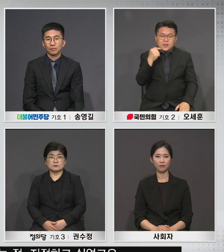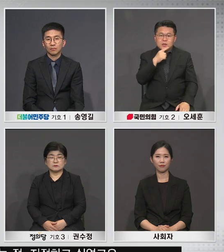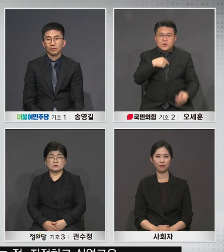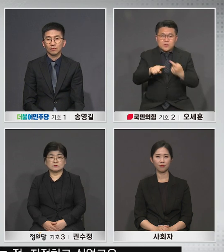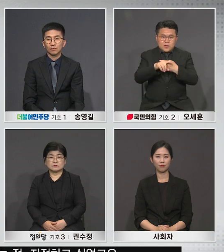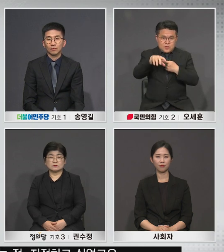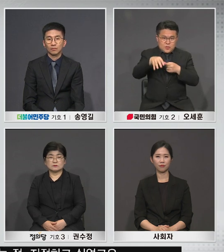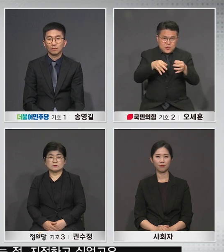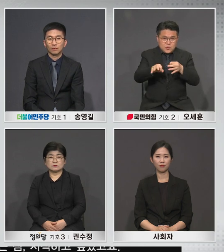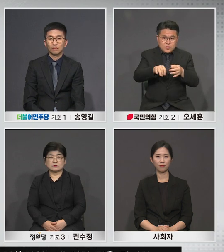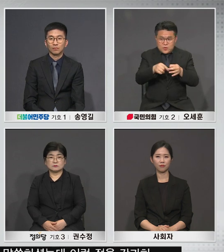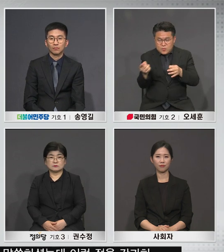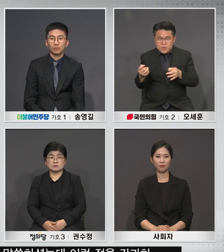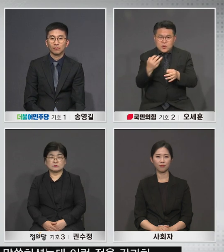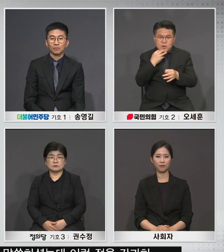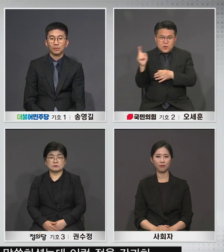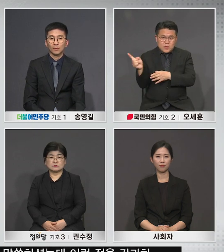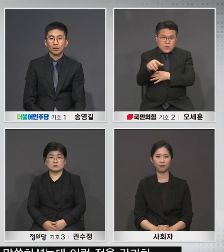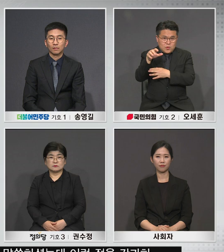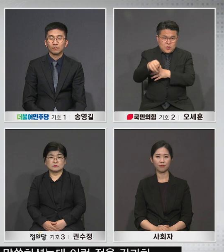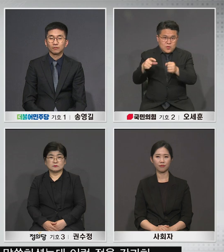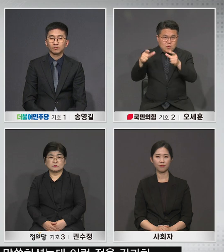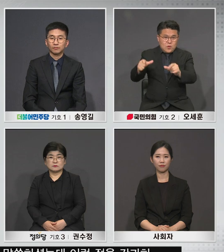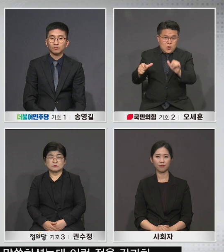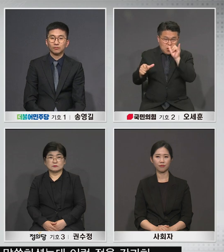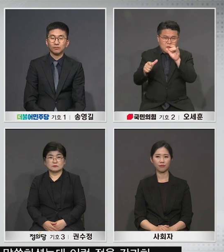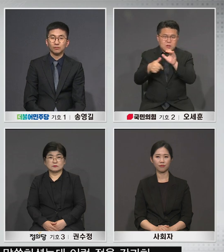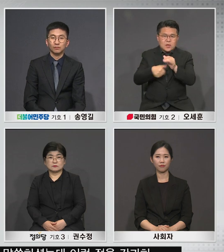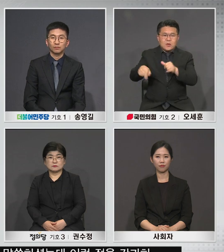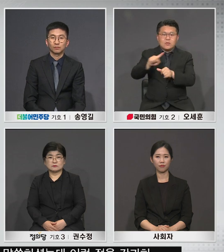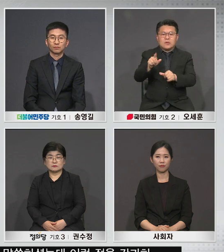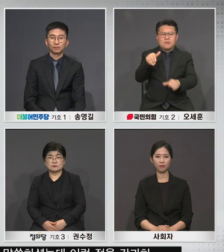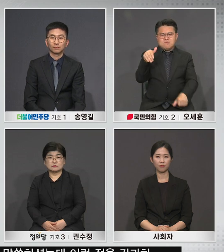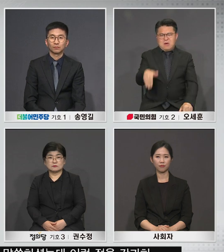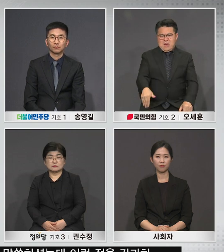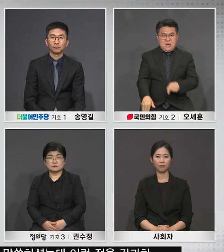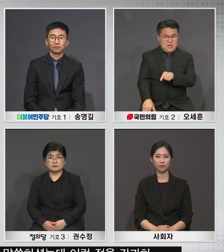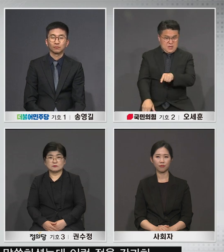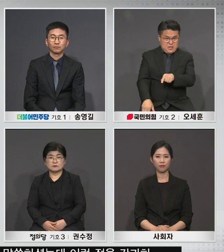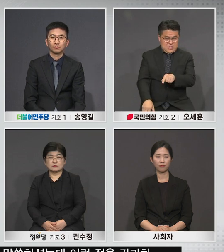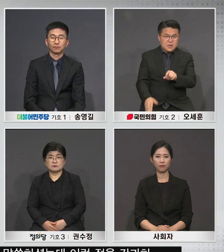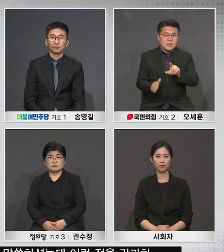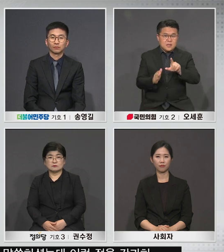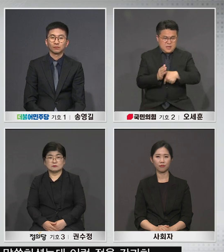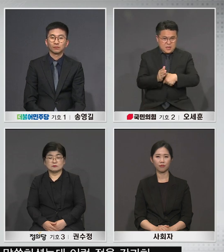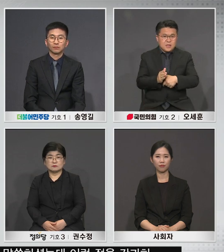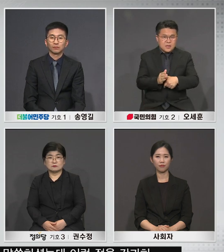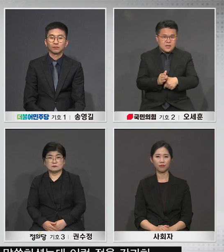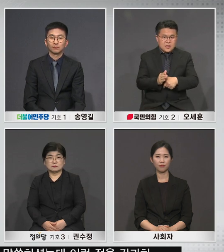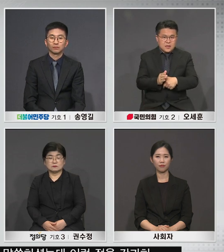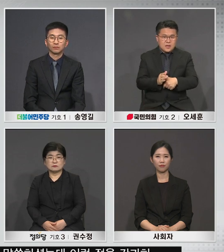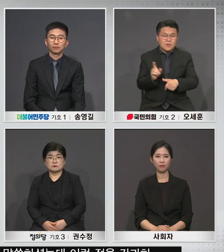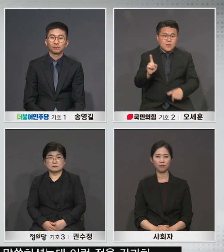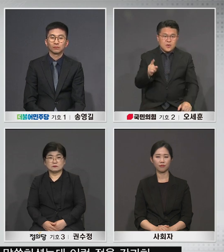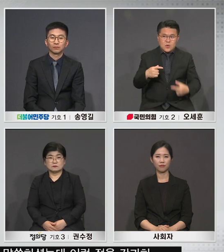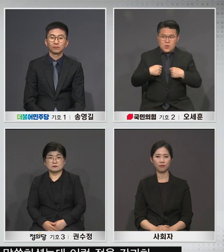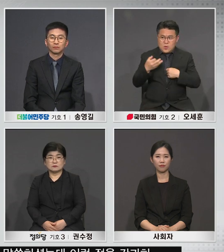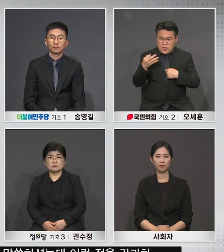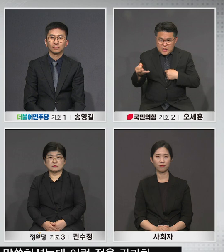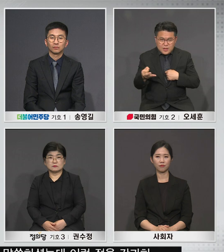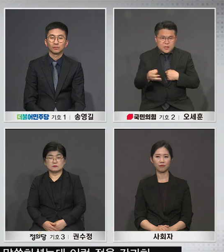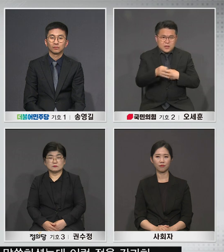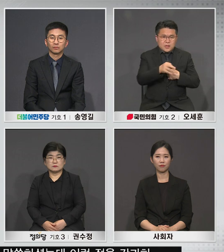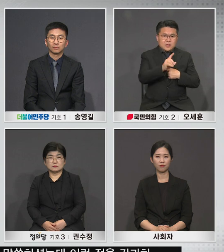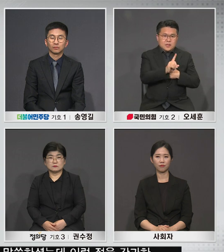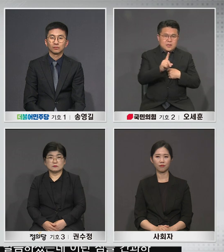옆에 설운동장, 야구장, 축구장이 있을 때는 굉장히 낙후됐었거든요. 그때 동대문 상권의 의류 가격과 DDP가